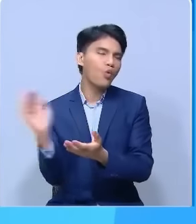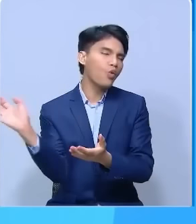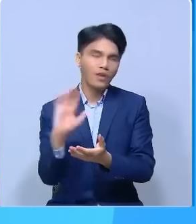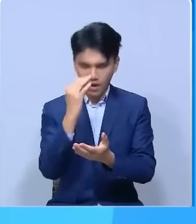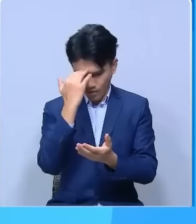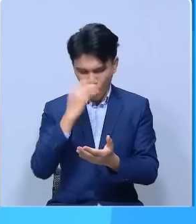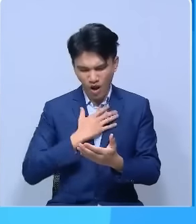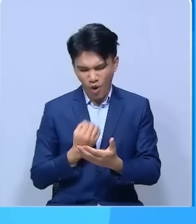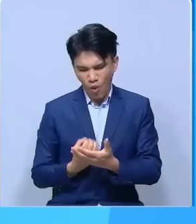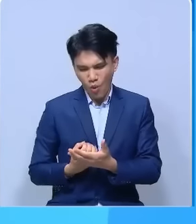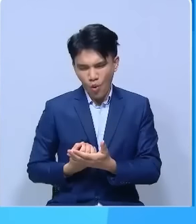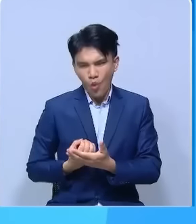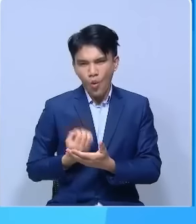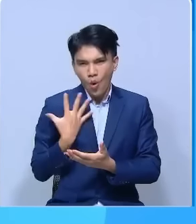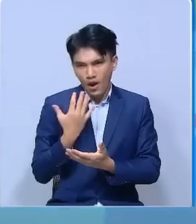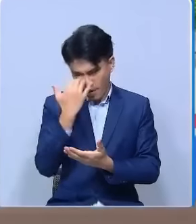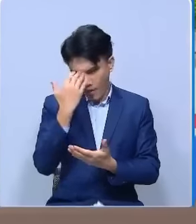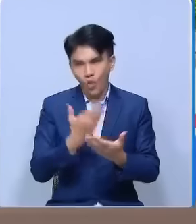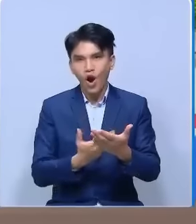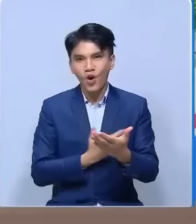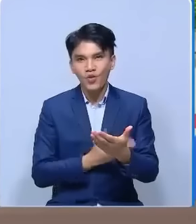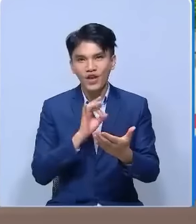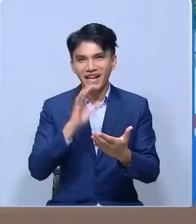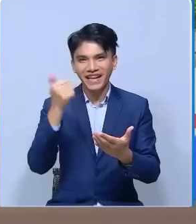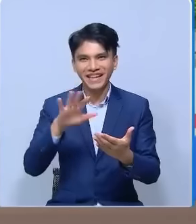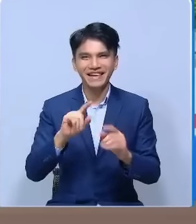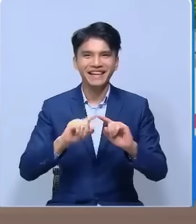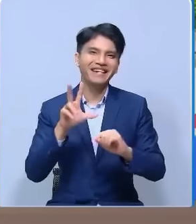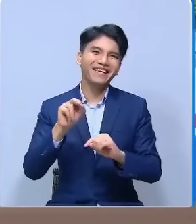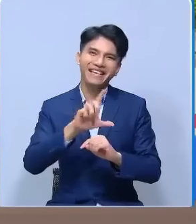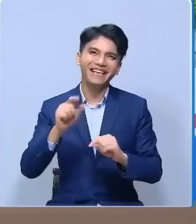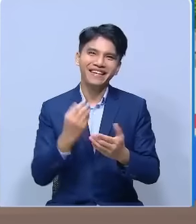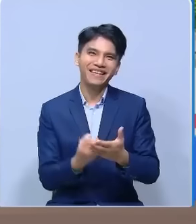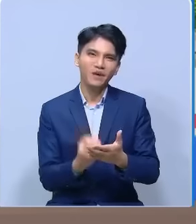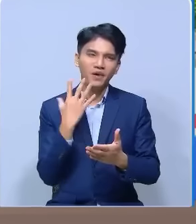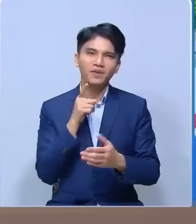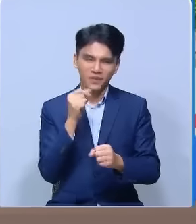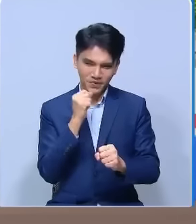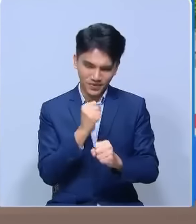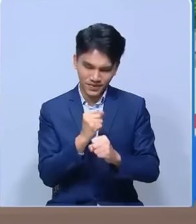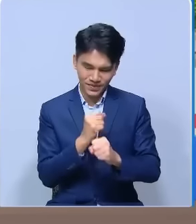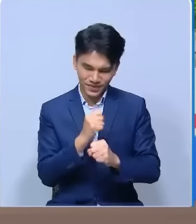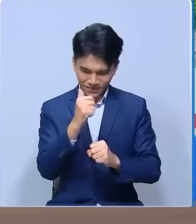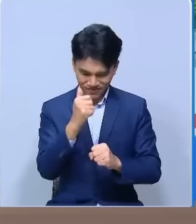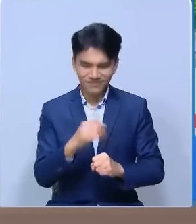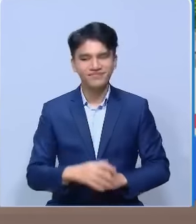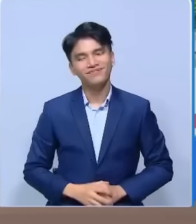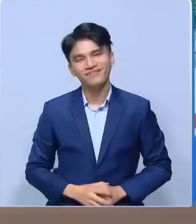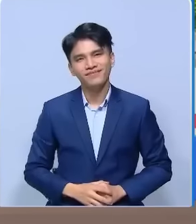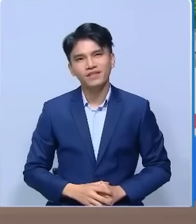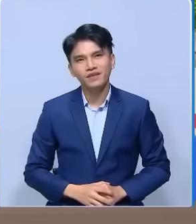ไม่ได้จะรวยทางนี้อย่างเดียวแต่30ล้านก็คือรวย แต่ว่าคุณผู้ชมอย่าลืมนะว่าต้องทำงานนะหาเงินถึงจะมีตังค์ใ